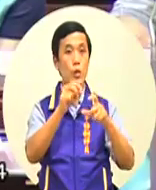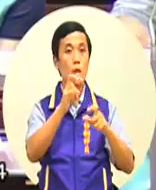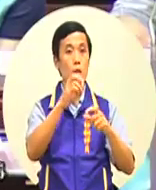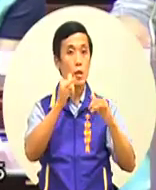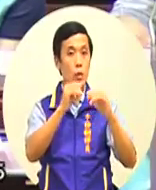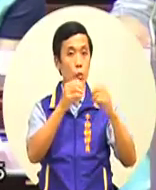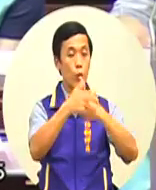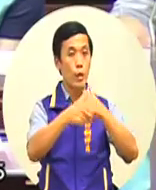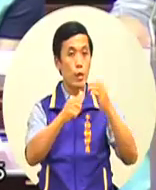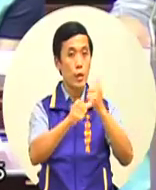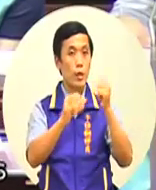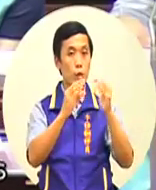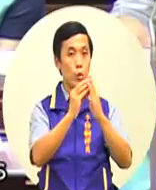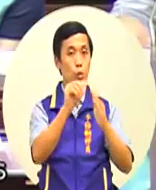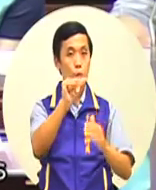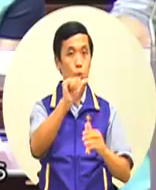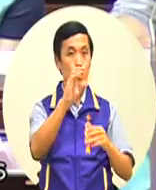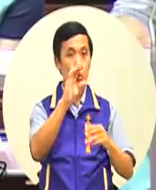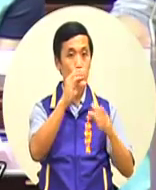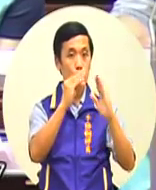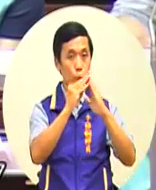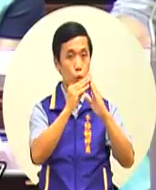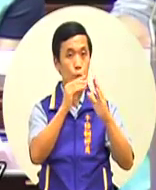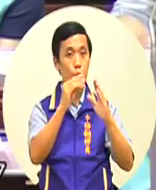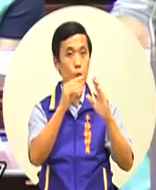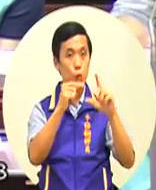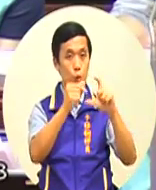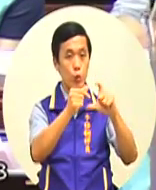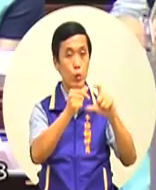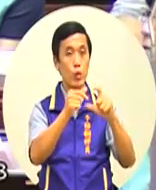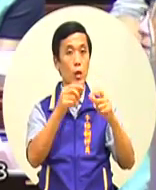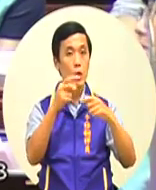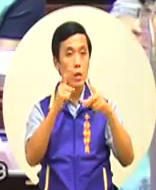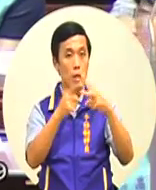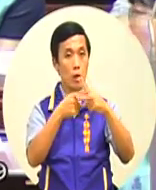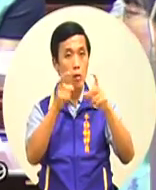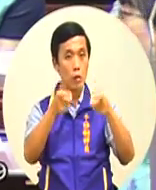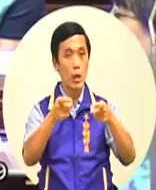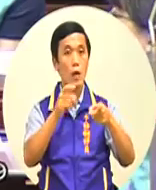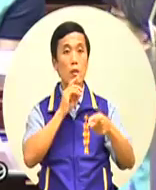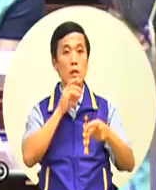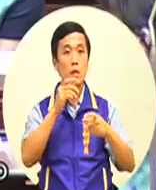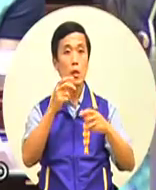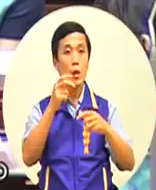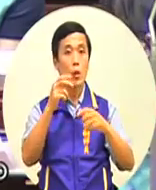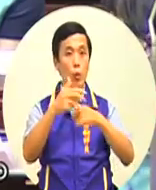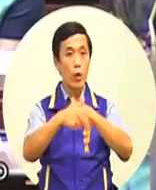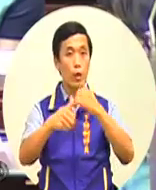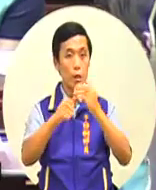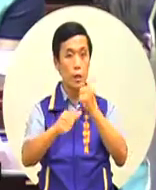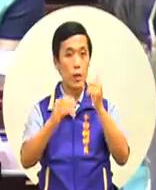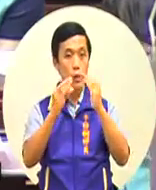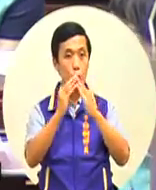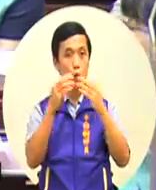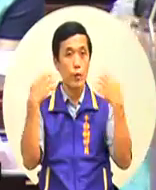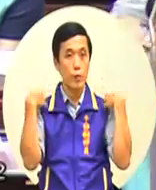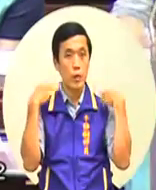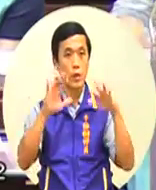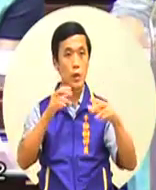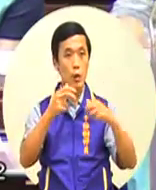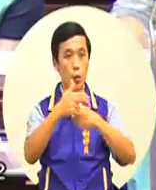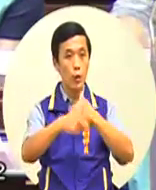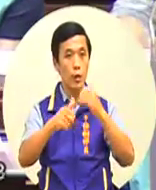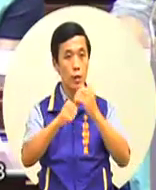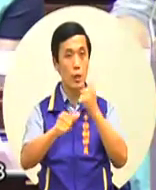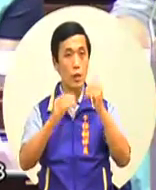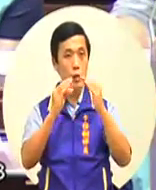责3区。小港的部分是卫生局的负责区域。那我相信卫生局现在也是努力